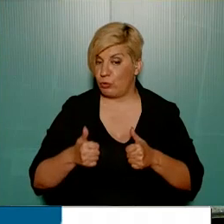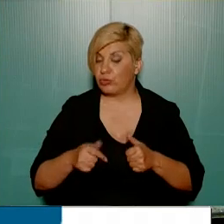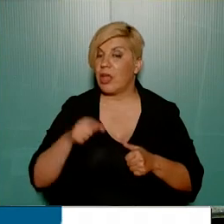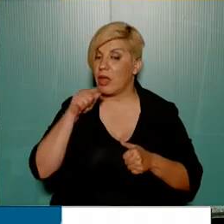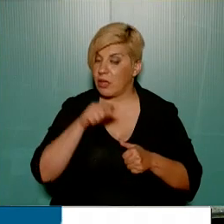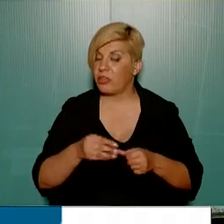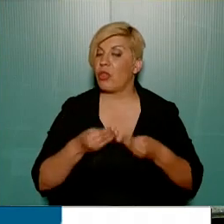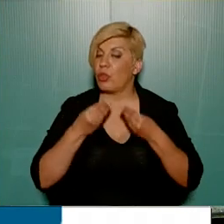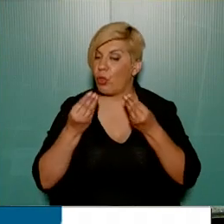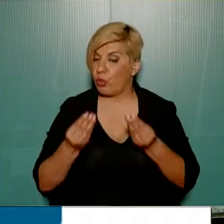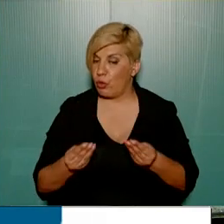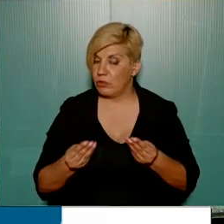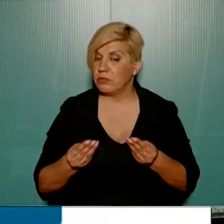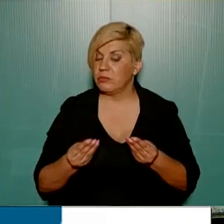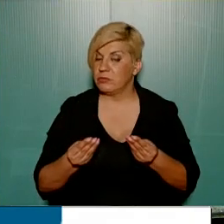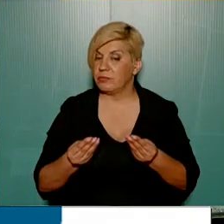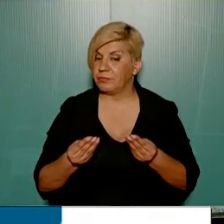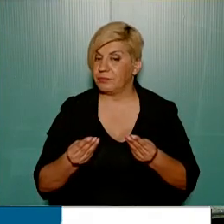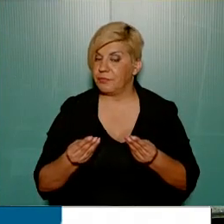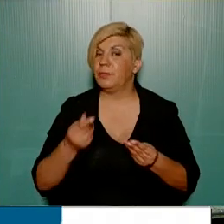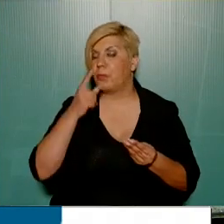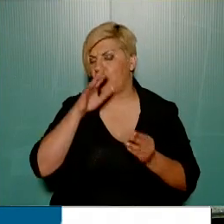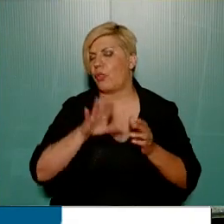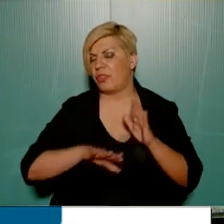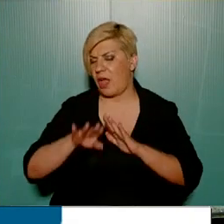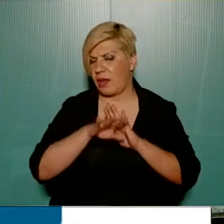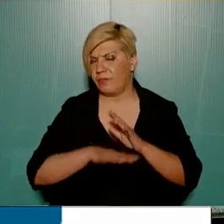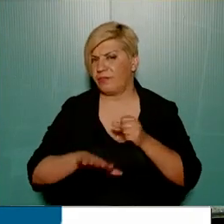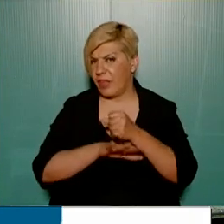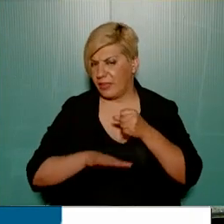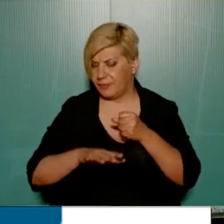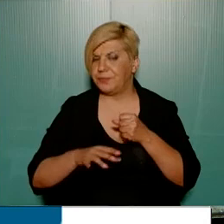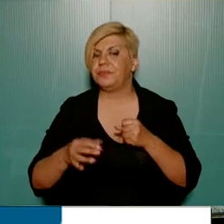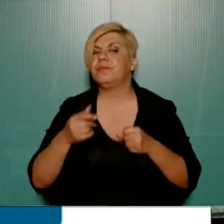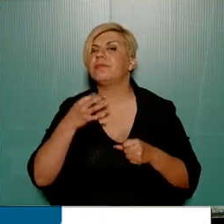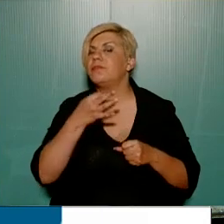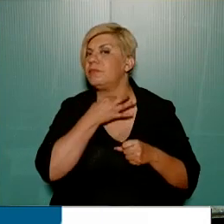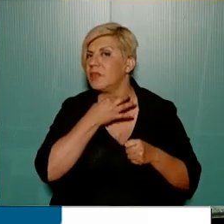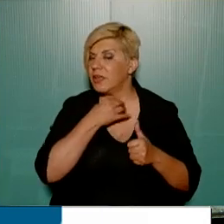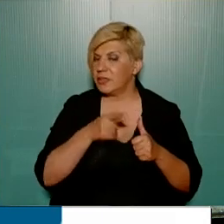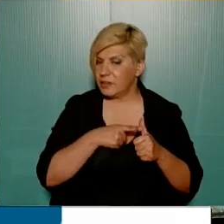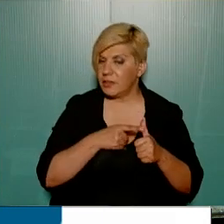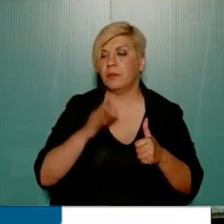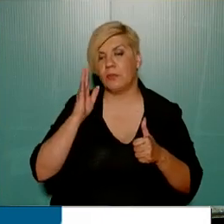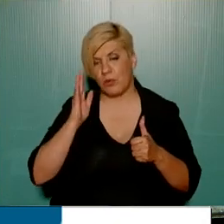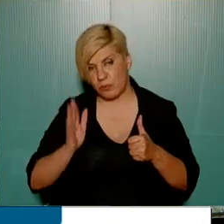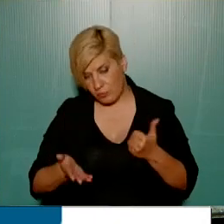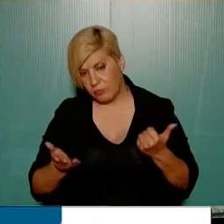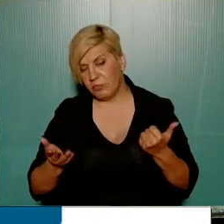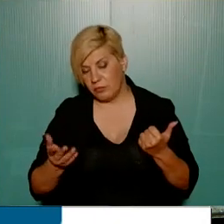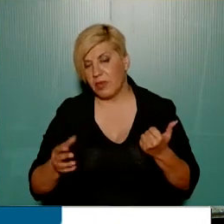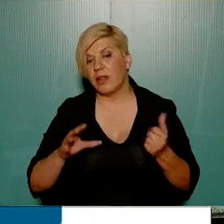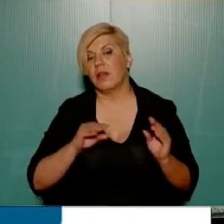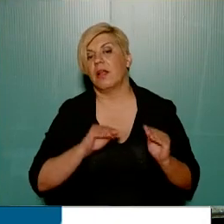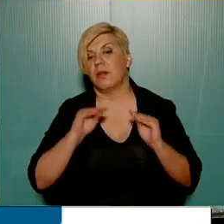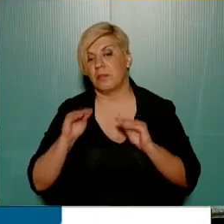εκεί θα δοθούν, σύμφωνα και με τις προδιαγραφές βέβαια του διαγωνισμού, οι χρήσεις, προκειμένου να πάμε